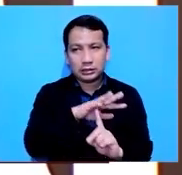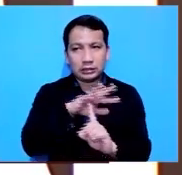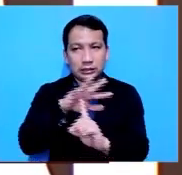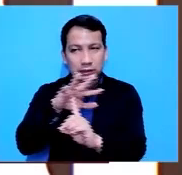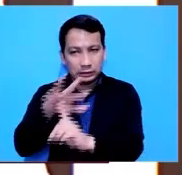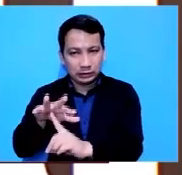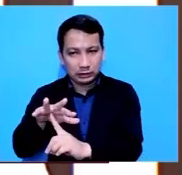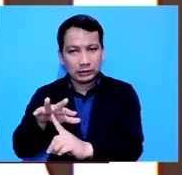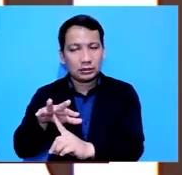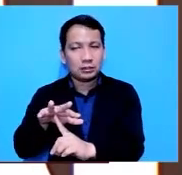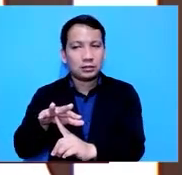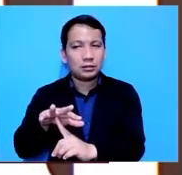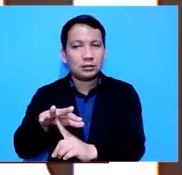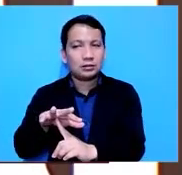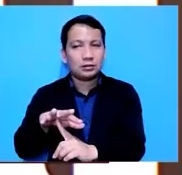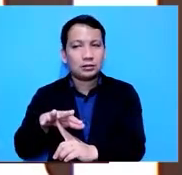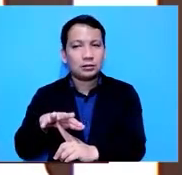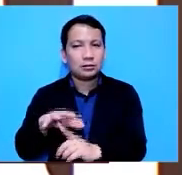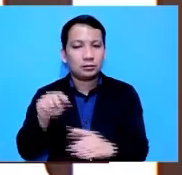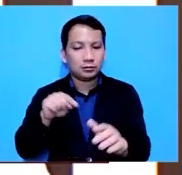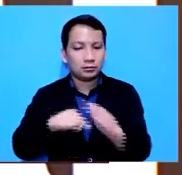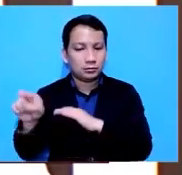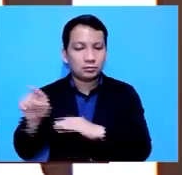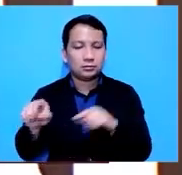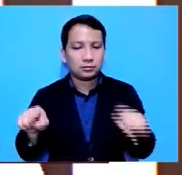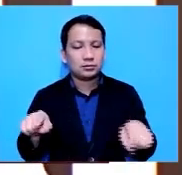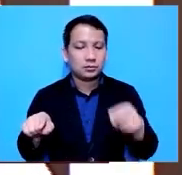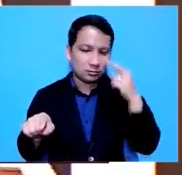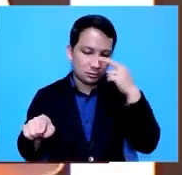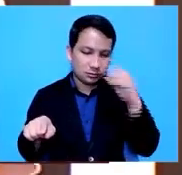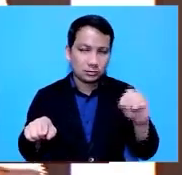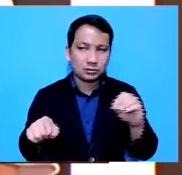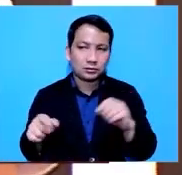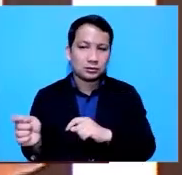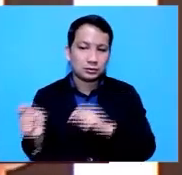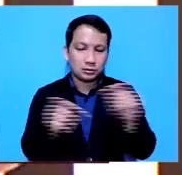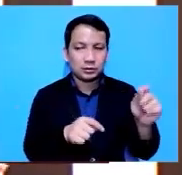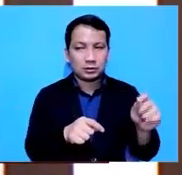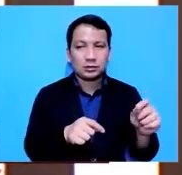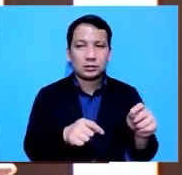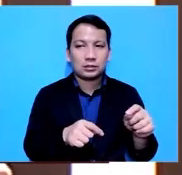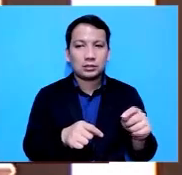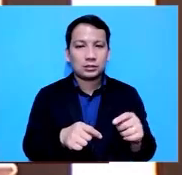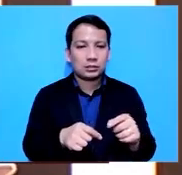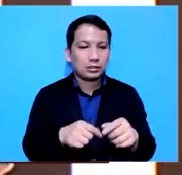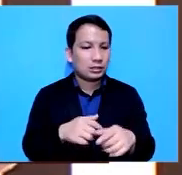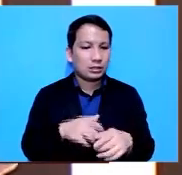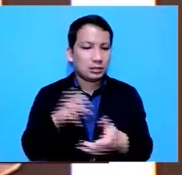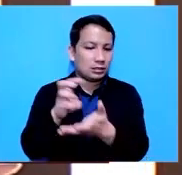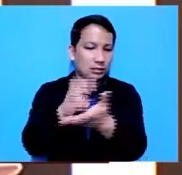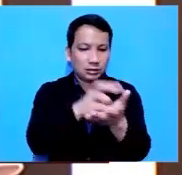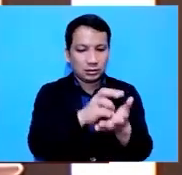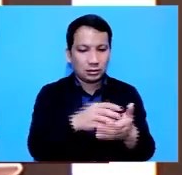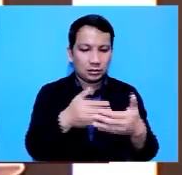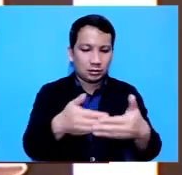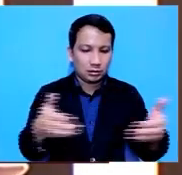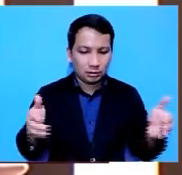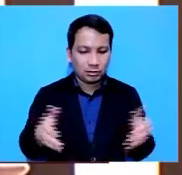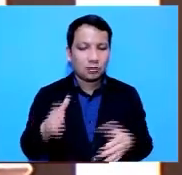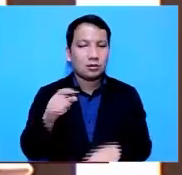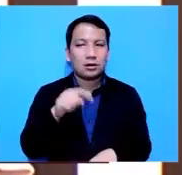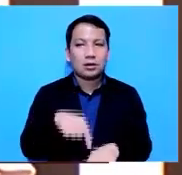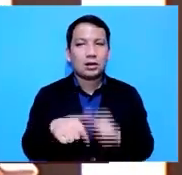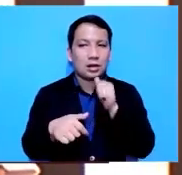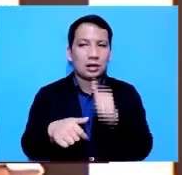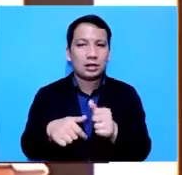salarin upang makatakas sila mula sa Negros Oriental kasi naka-checkpoint na lahat eh. Naka-checkpoint na lahat. Wala nang checkpoint, langit na